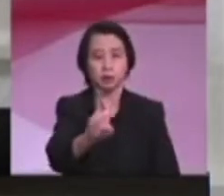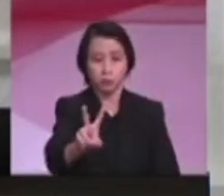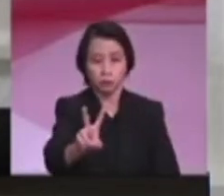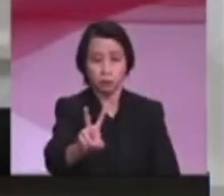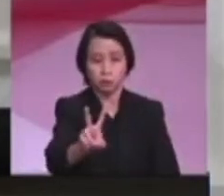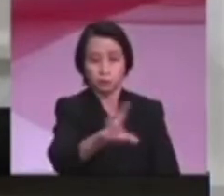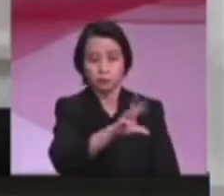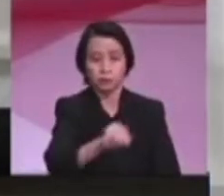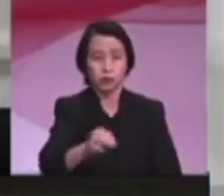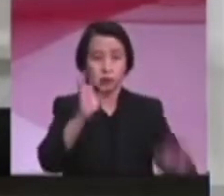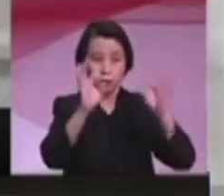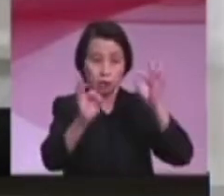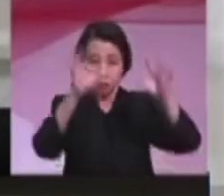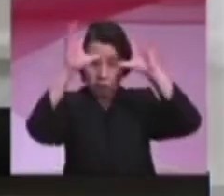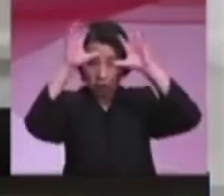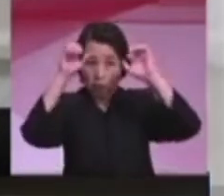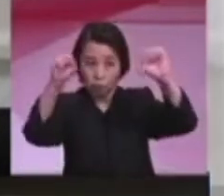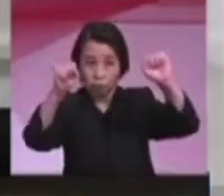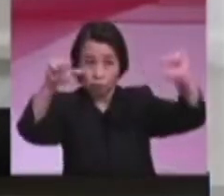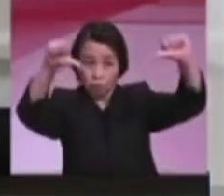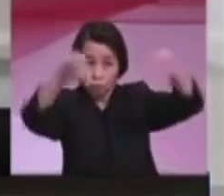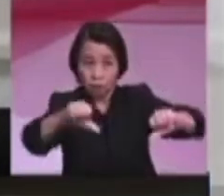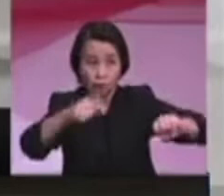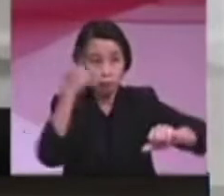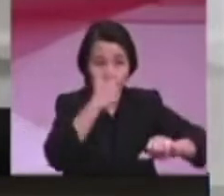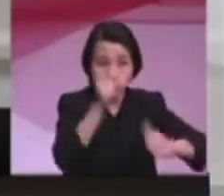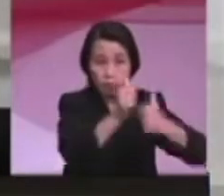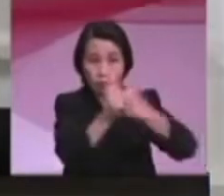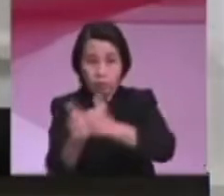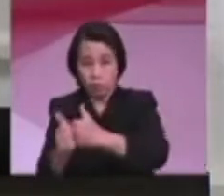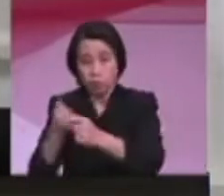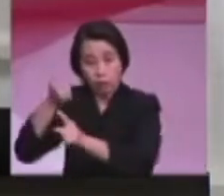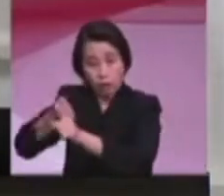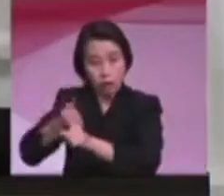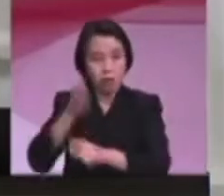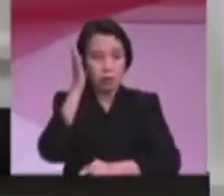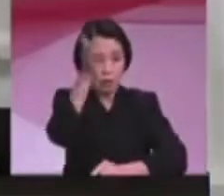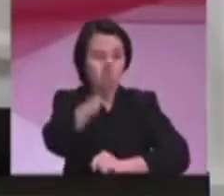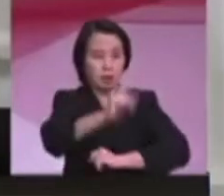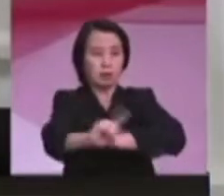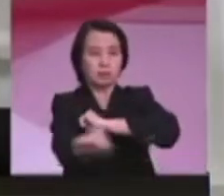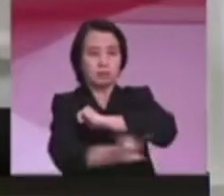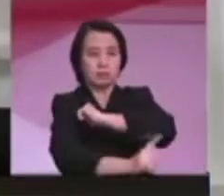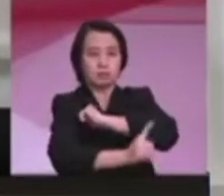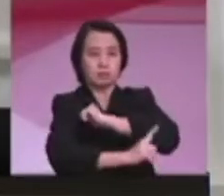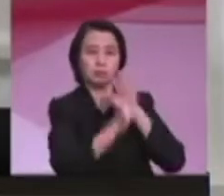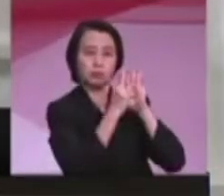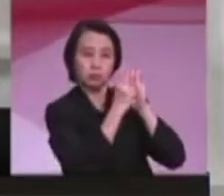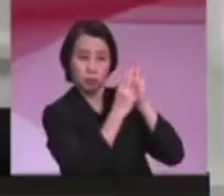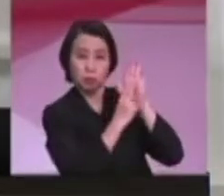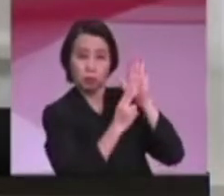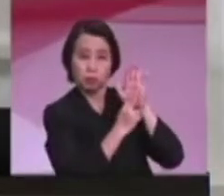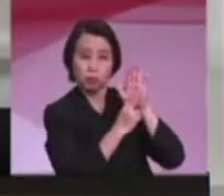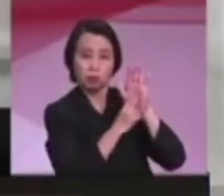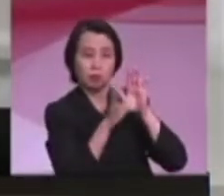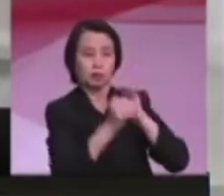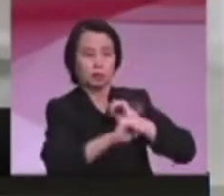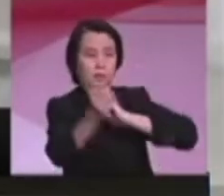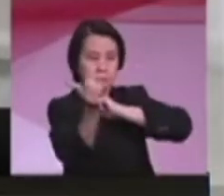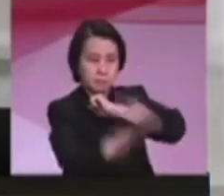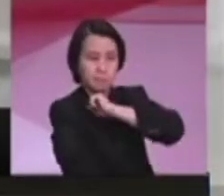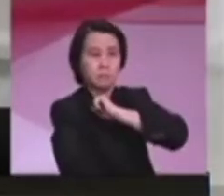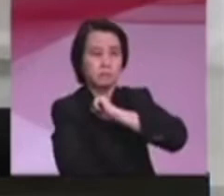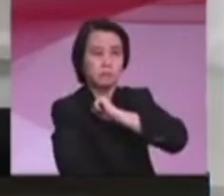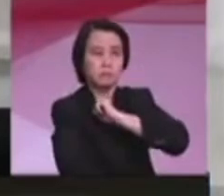yang gagal mematuhi arahan ini akan dikenakan tindakan undang-undang dan penalti.